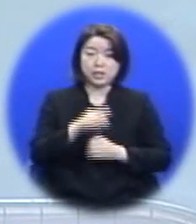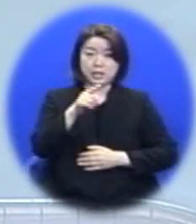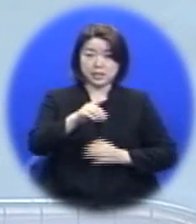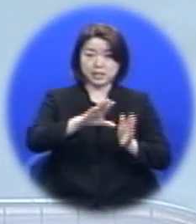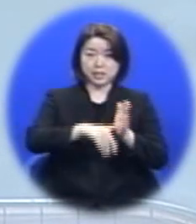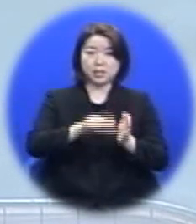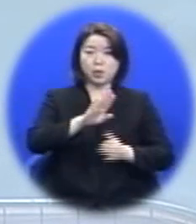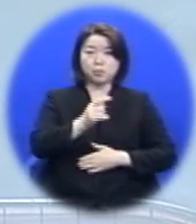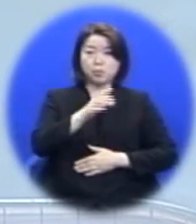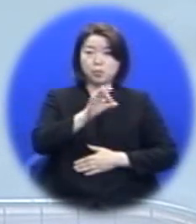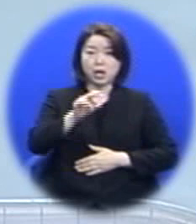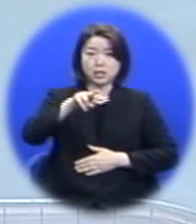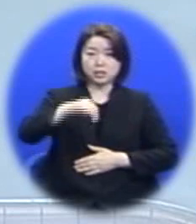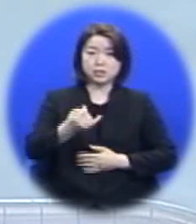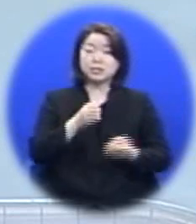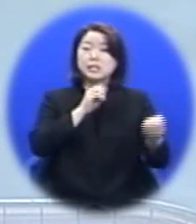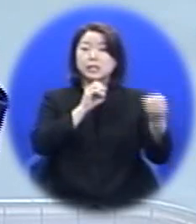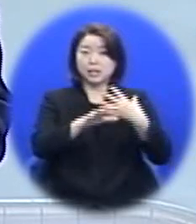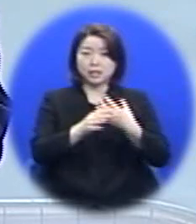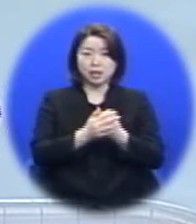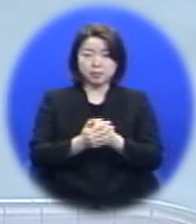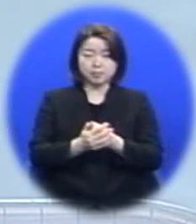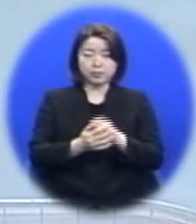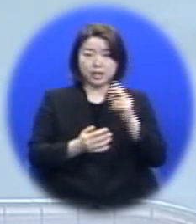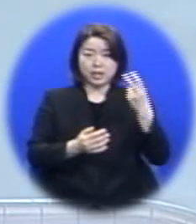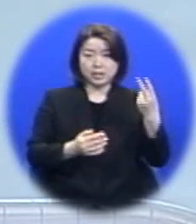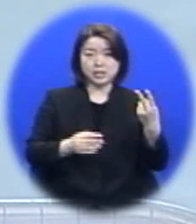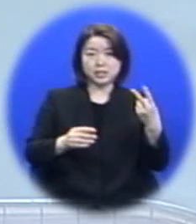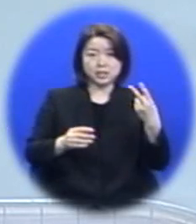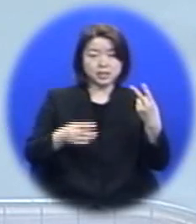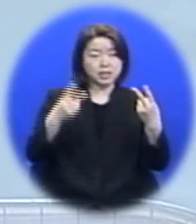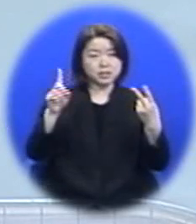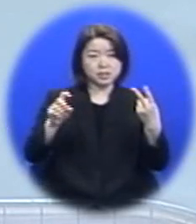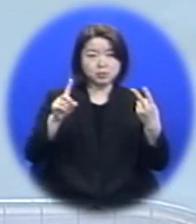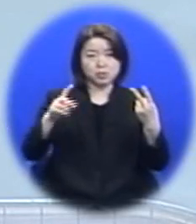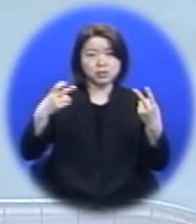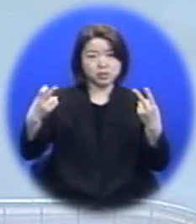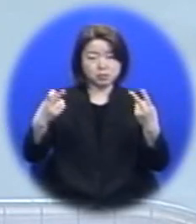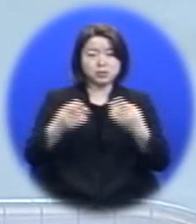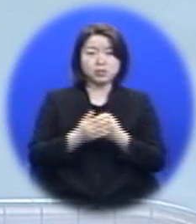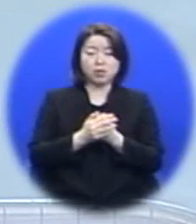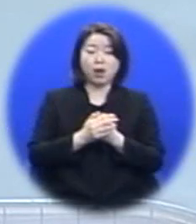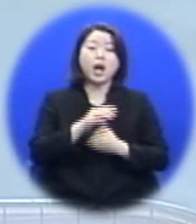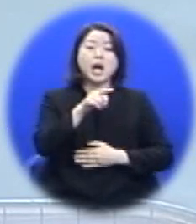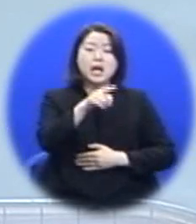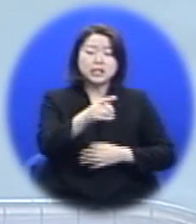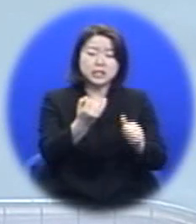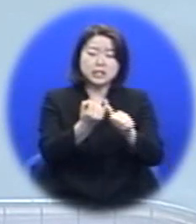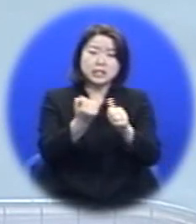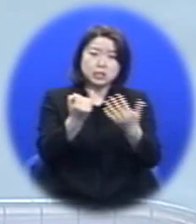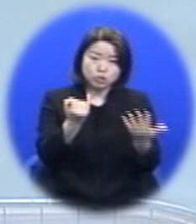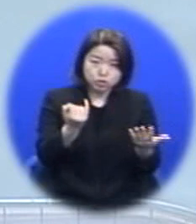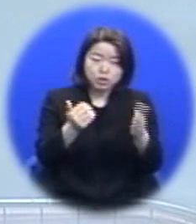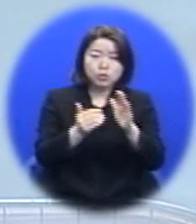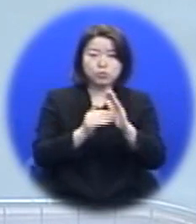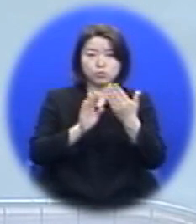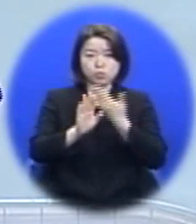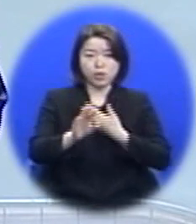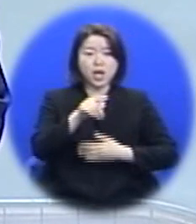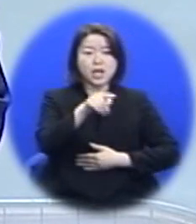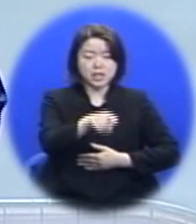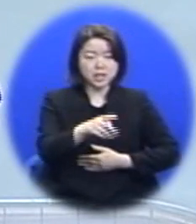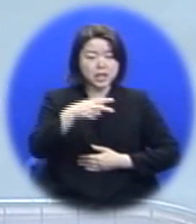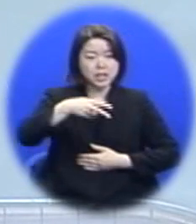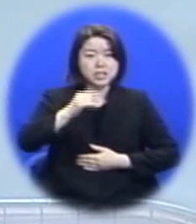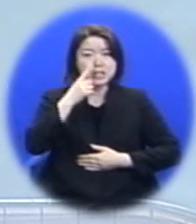대답을 합니다. 룻기 2장 11절, 12절 내 남편이 죽은 후로 내가